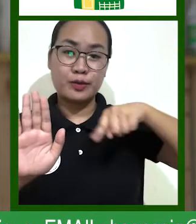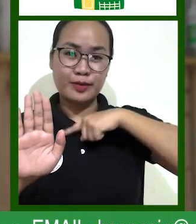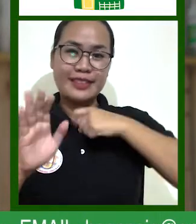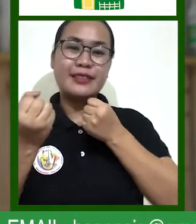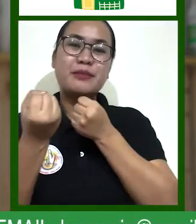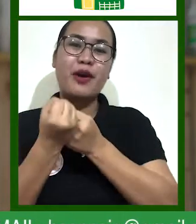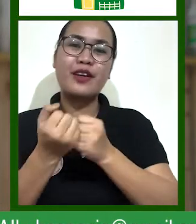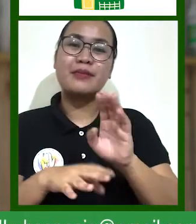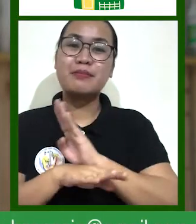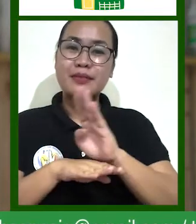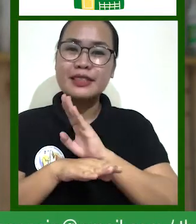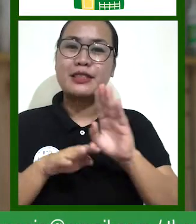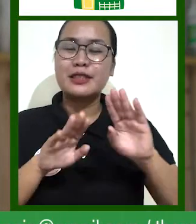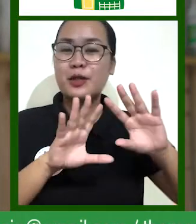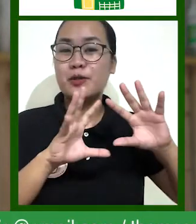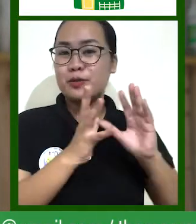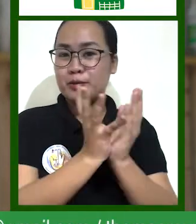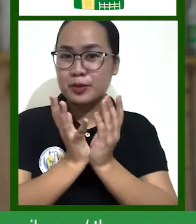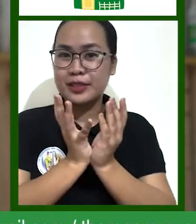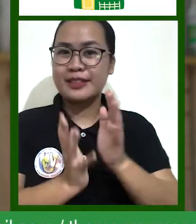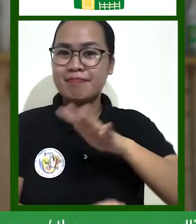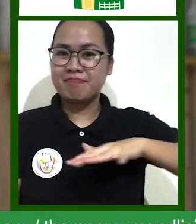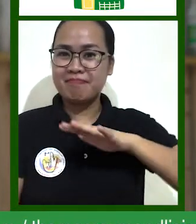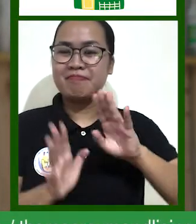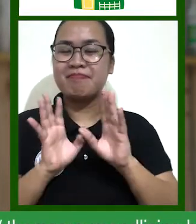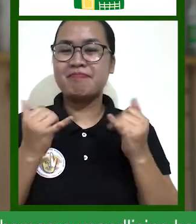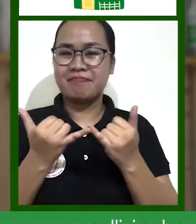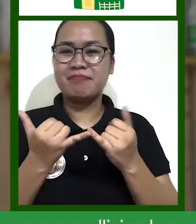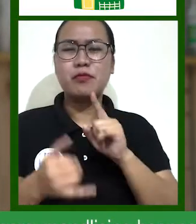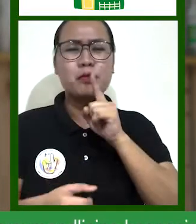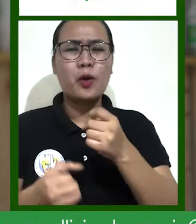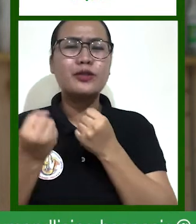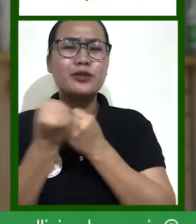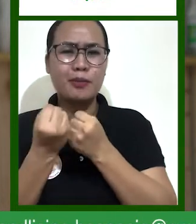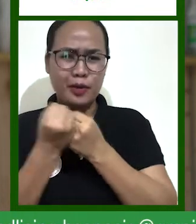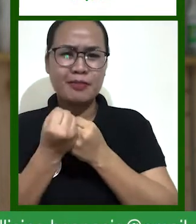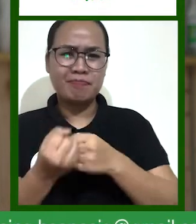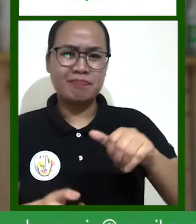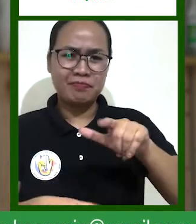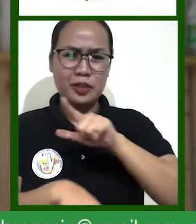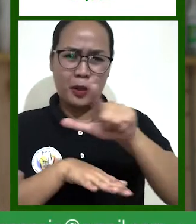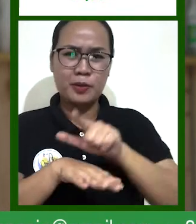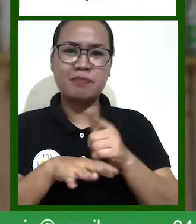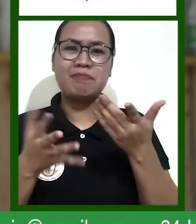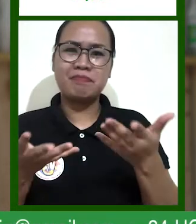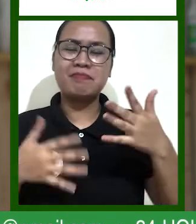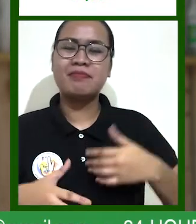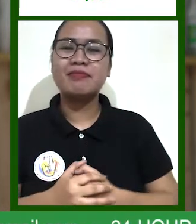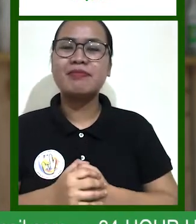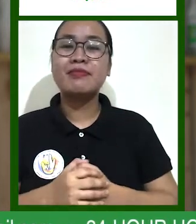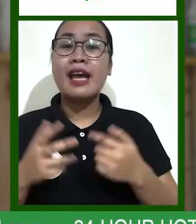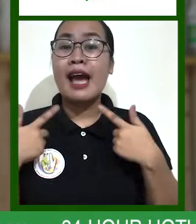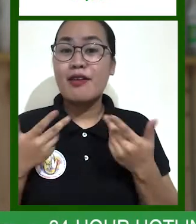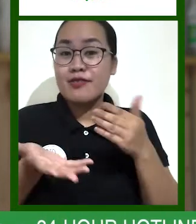sa business community ng ating barangay. Siyempre, support local tayo dito sa Barangay San Antonio. So again, kamusta po